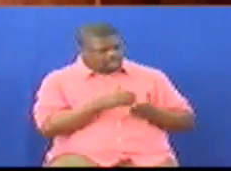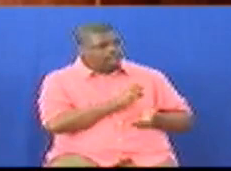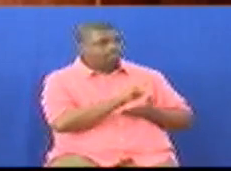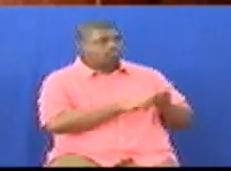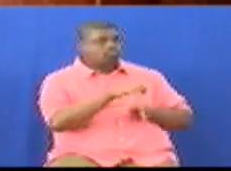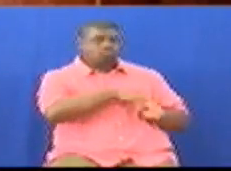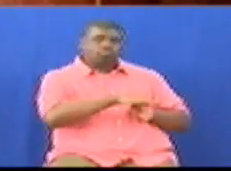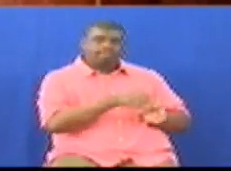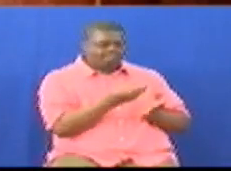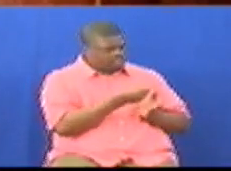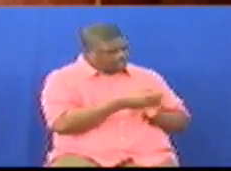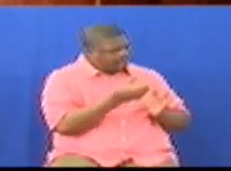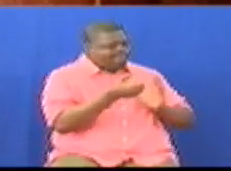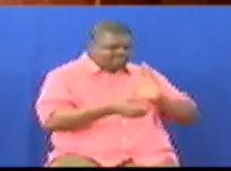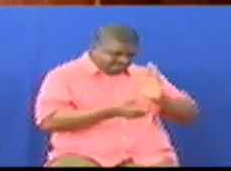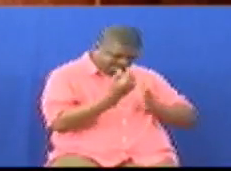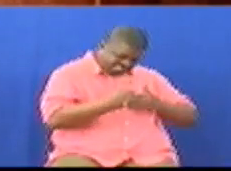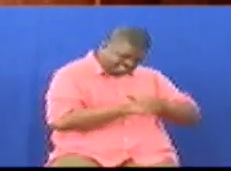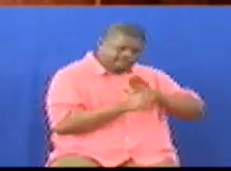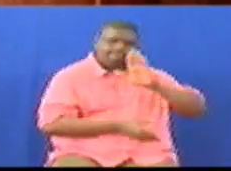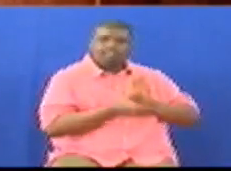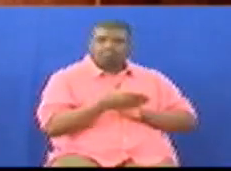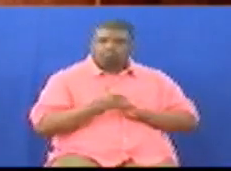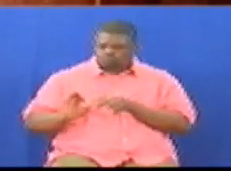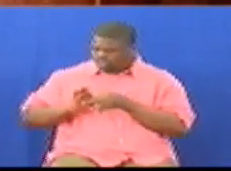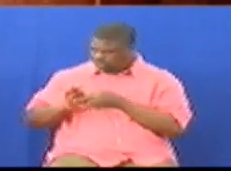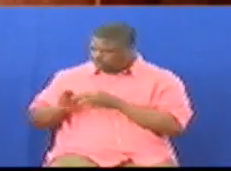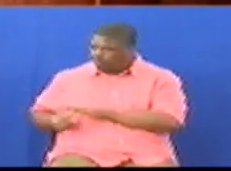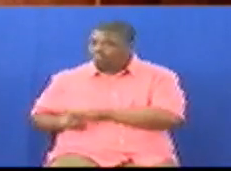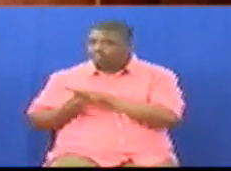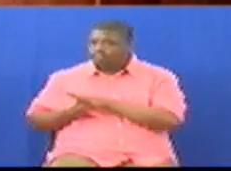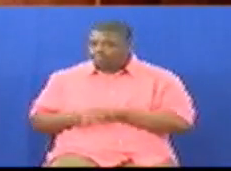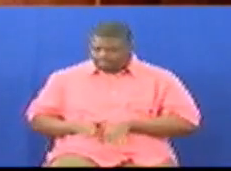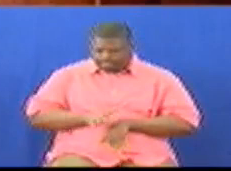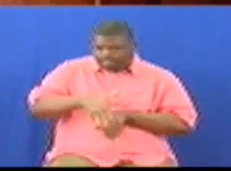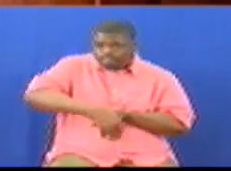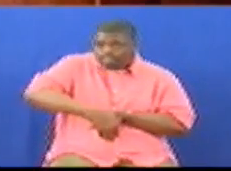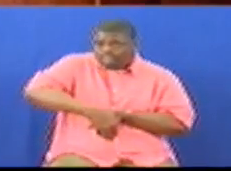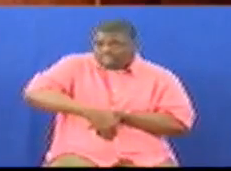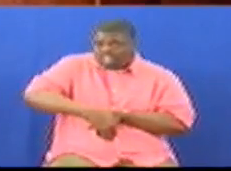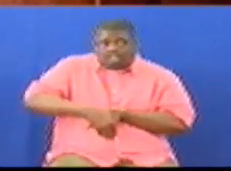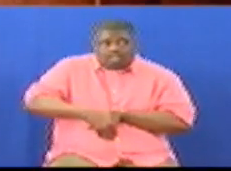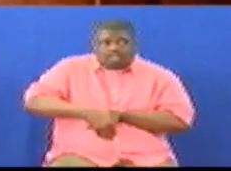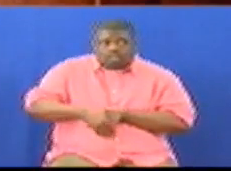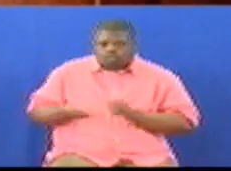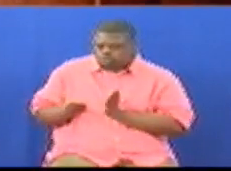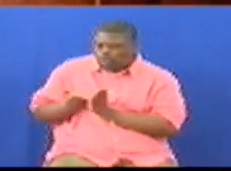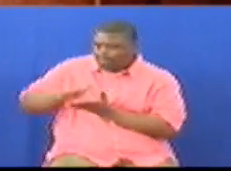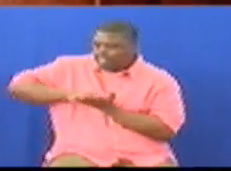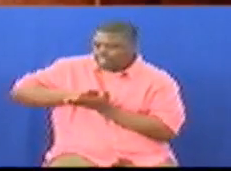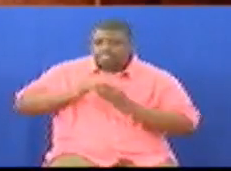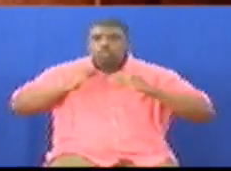kutumia fedha za vyanzo vya ndani na kushirikiana na wahisani kutoa taulo za kike kwa wanafunzi wa shule za msingi na sekondari ili